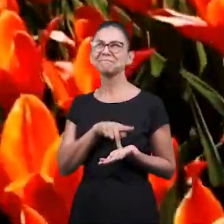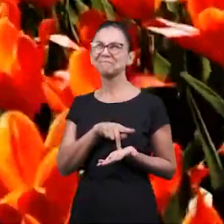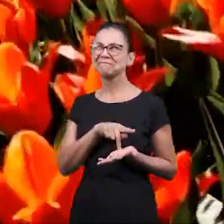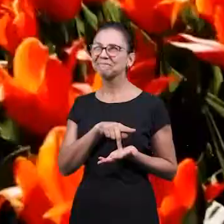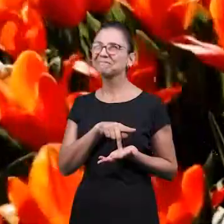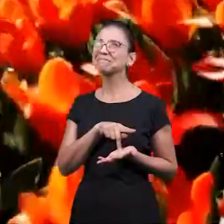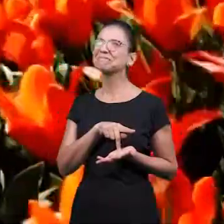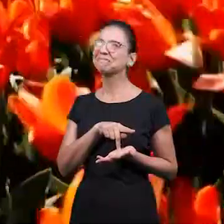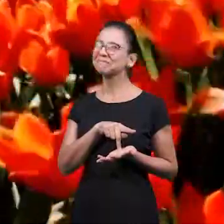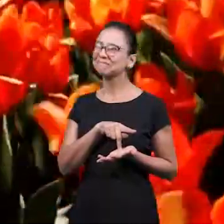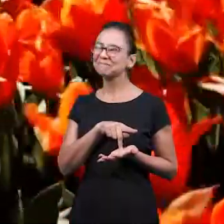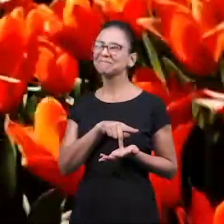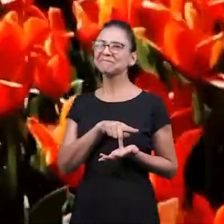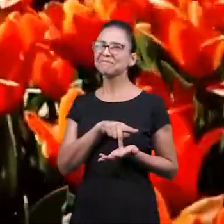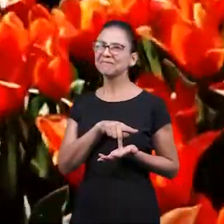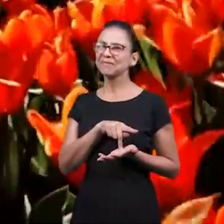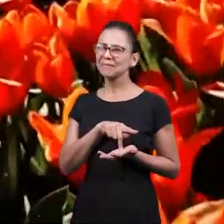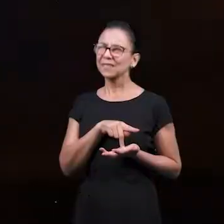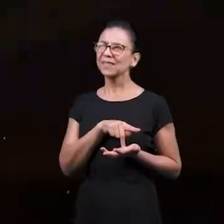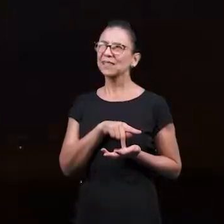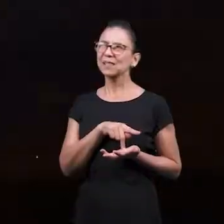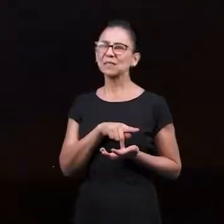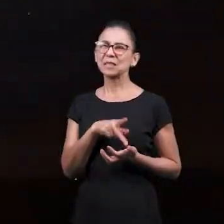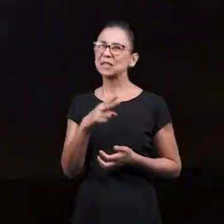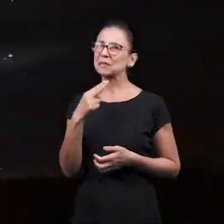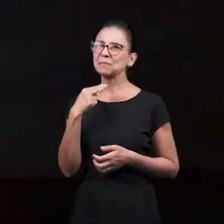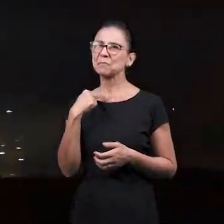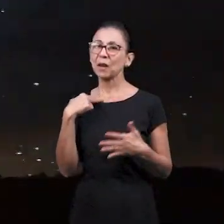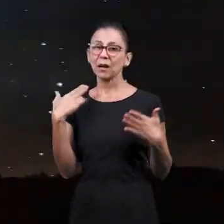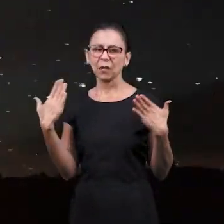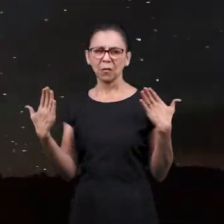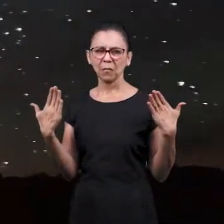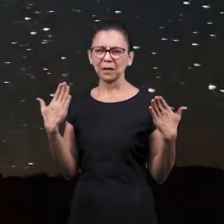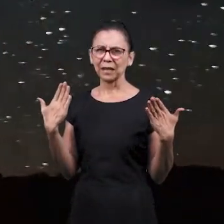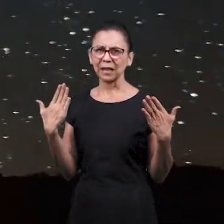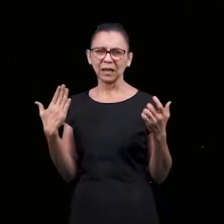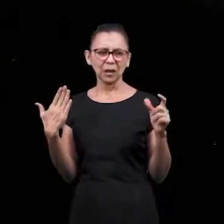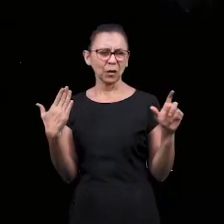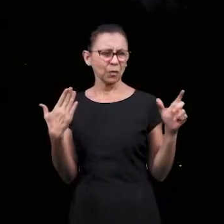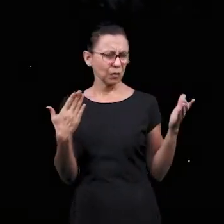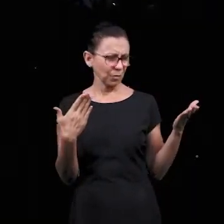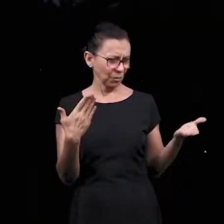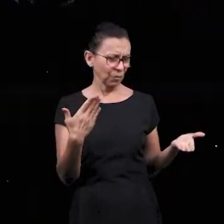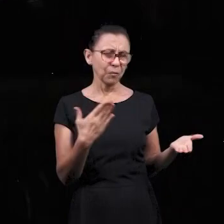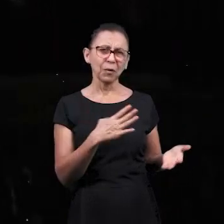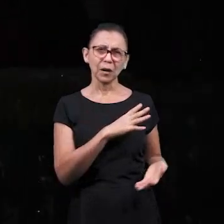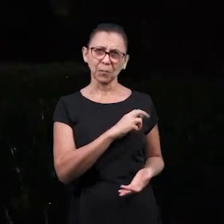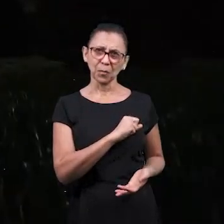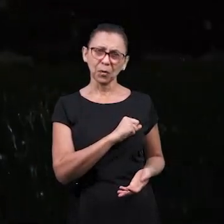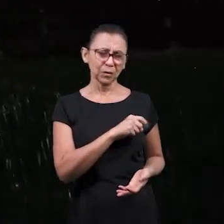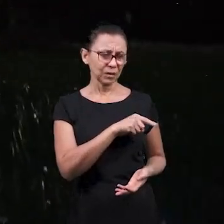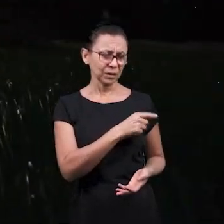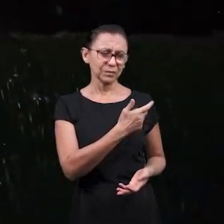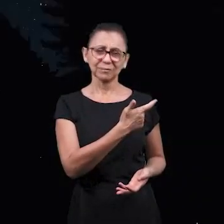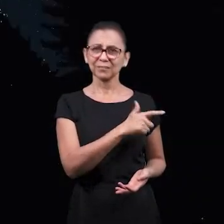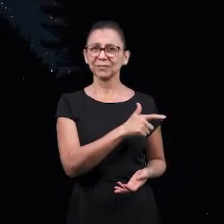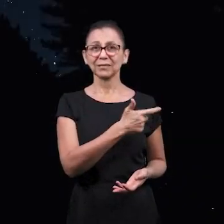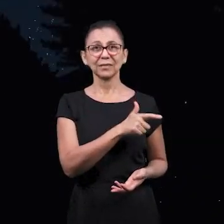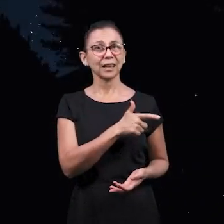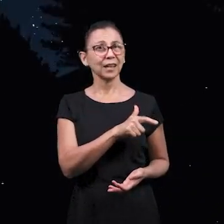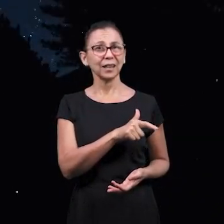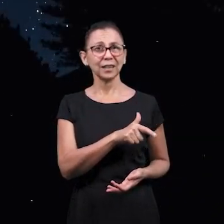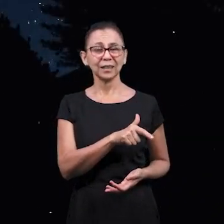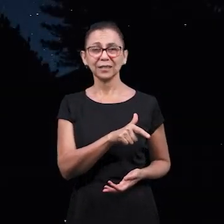Ее невозможно измерить. и невозможно сравнить